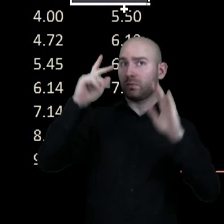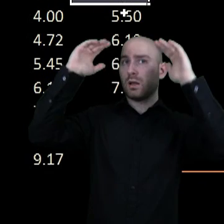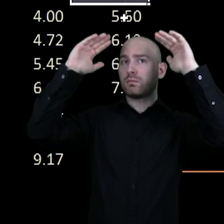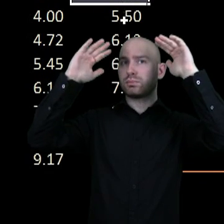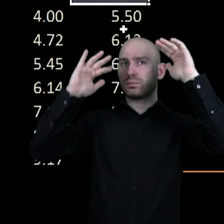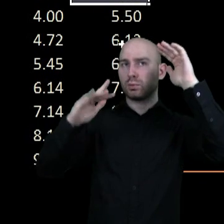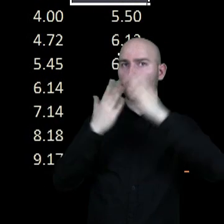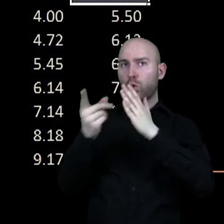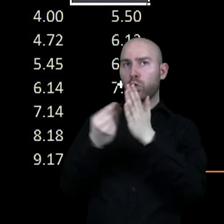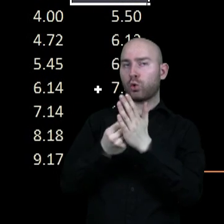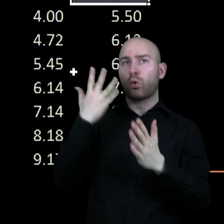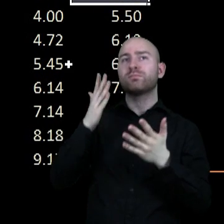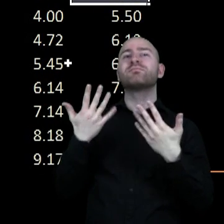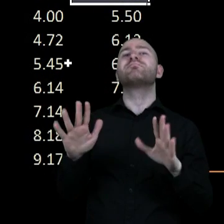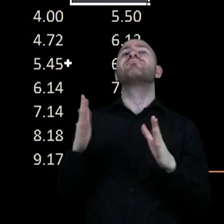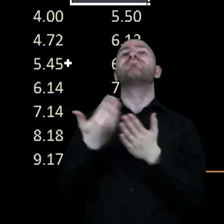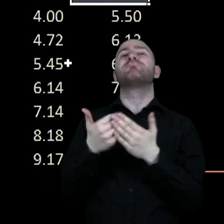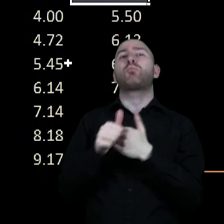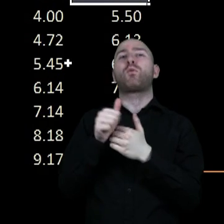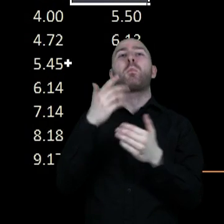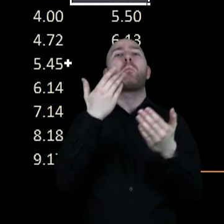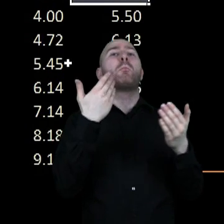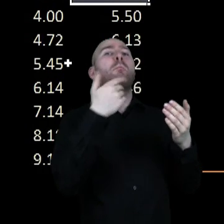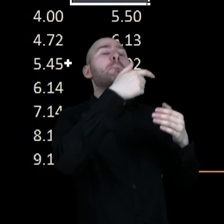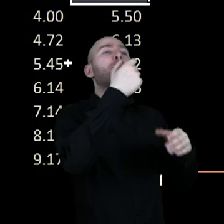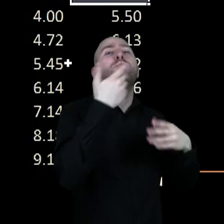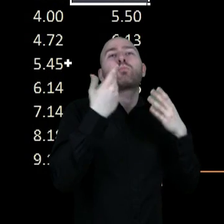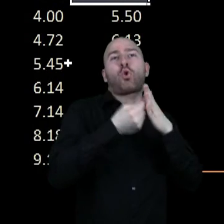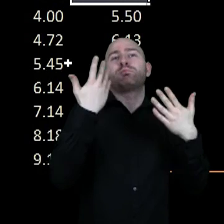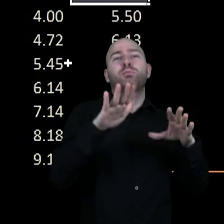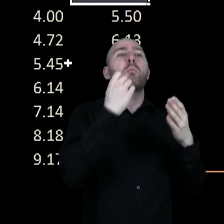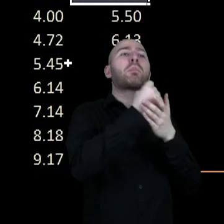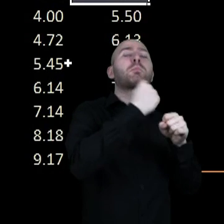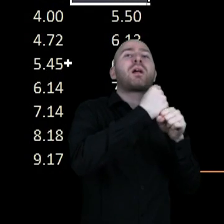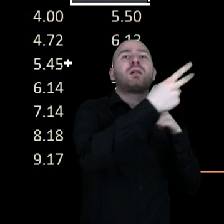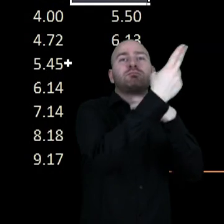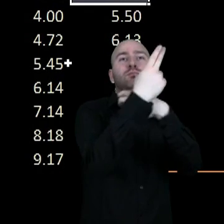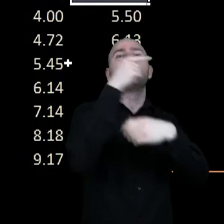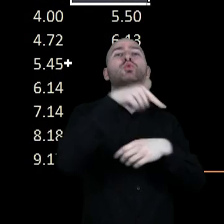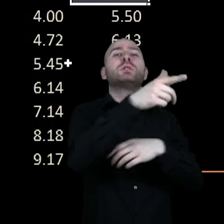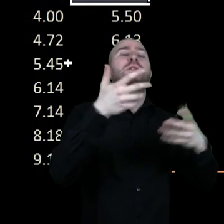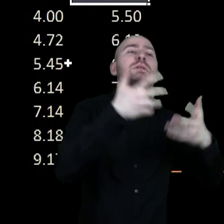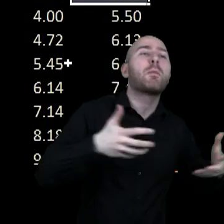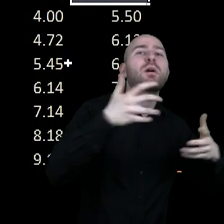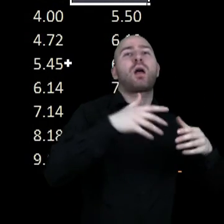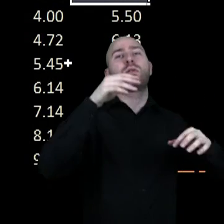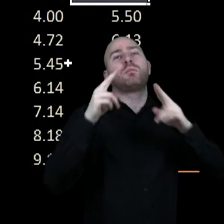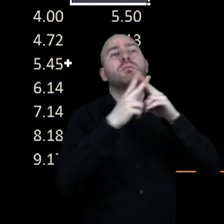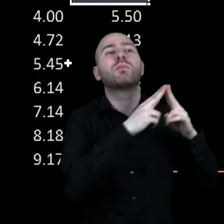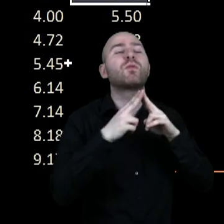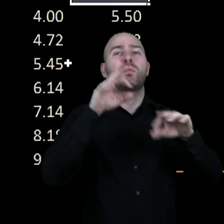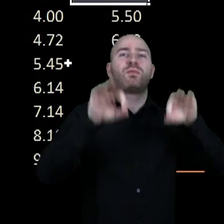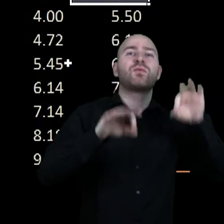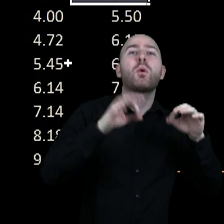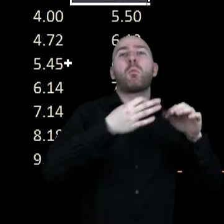być drogo, bo im więcej ludzi nad czymś pracuje, tym więcej czasu tracą na narady. To konieczne, bo inaczej okazałoby się na przykład, że